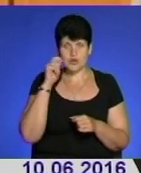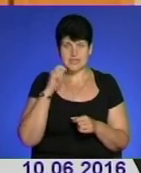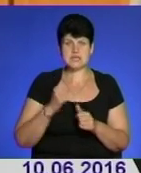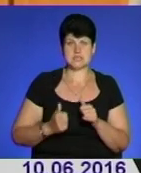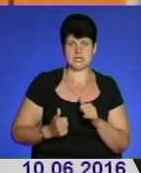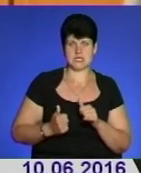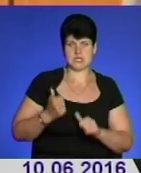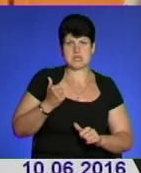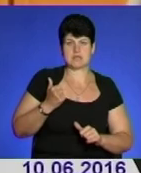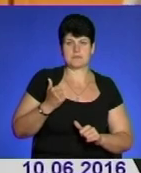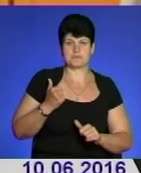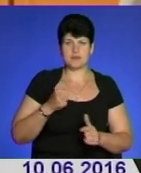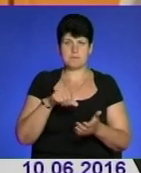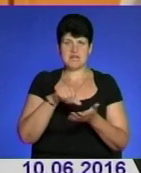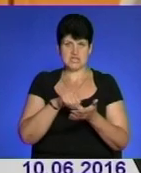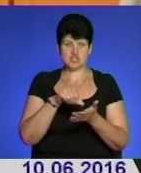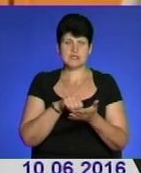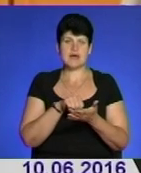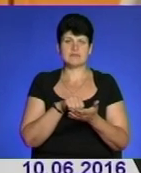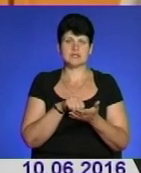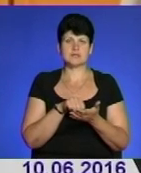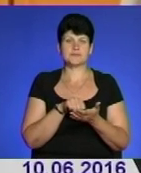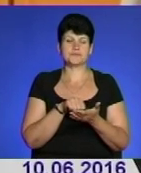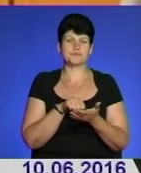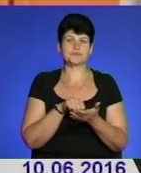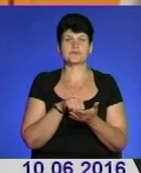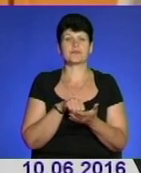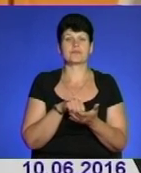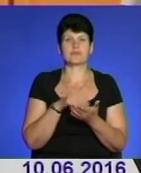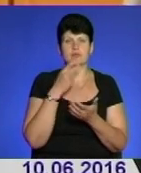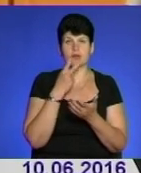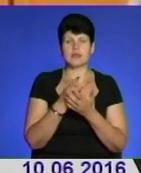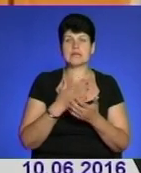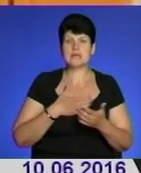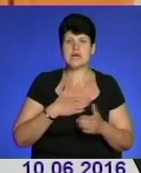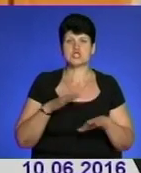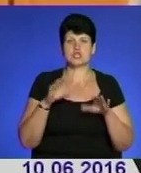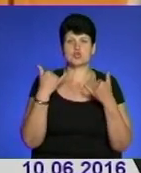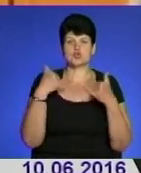і достійно представити наше чудотворне місце Зарваницю.